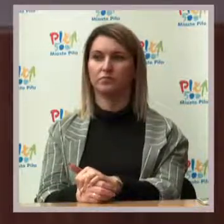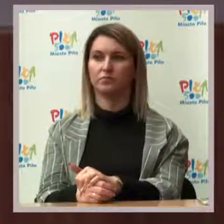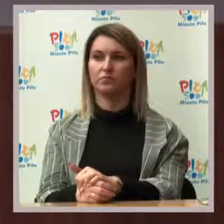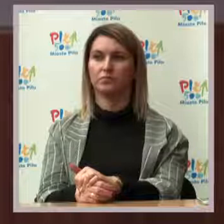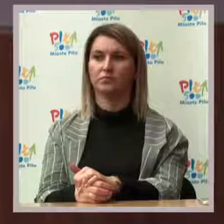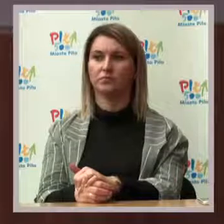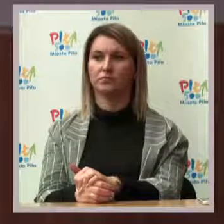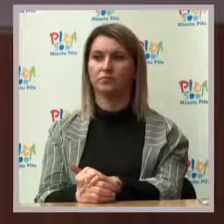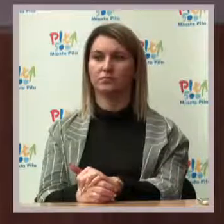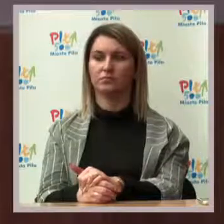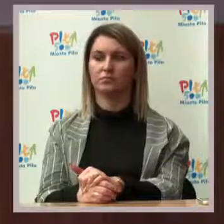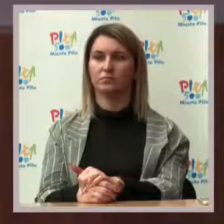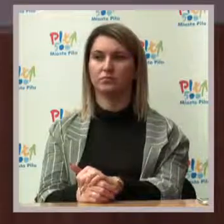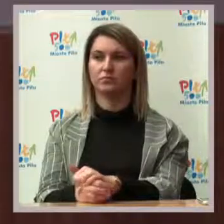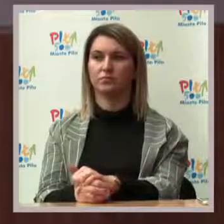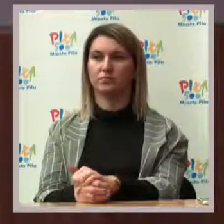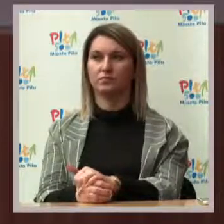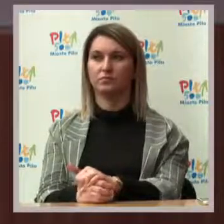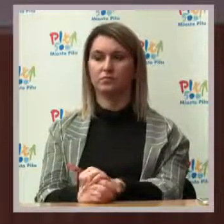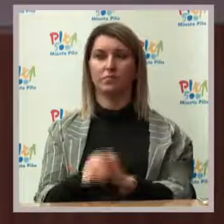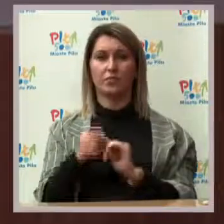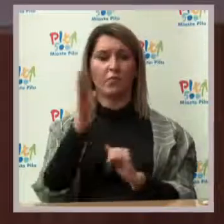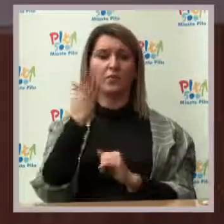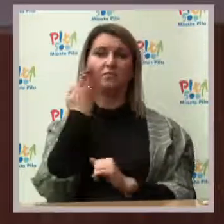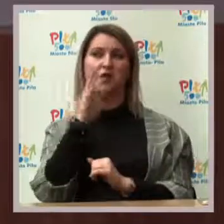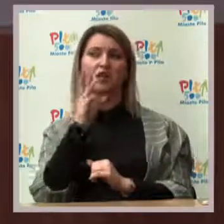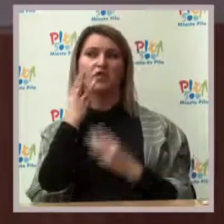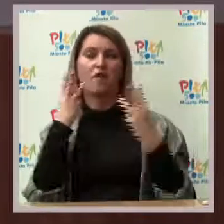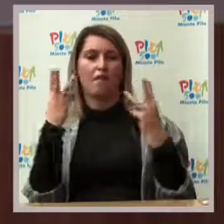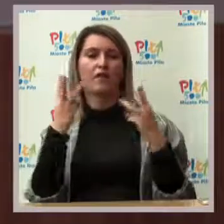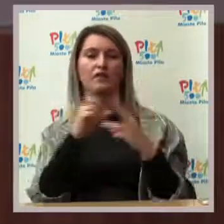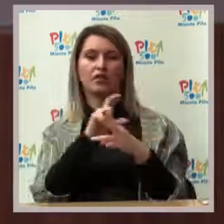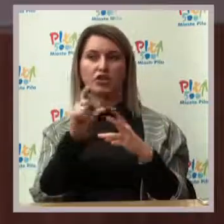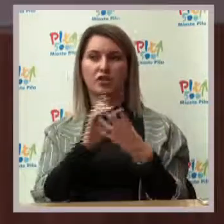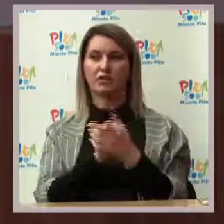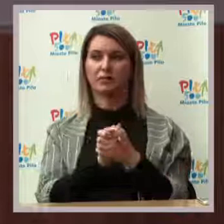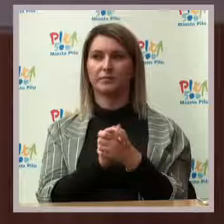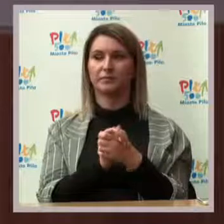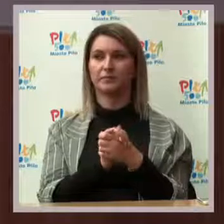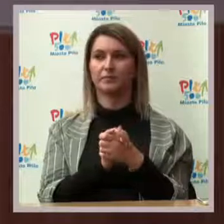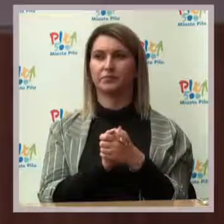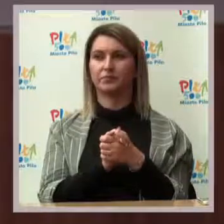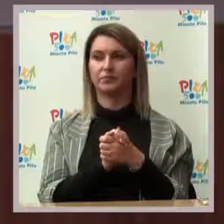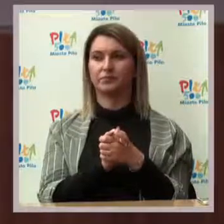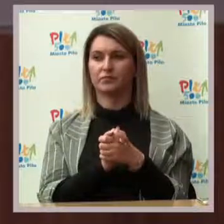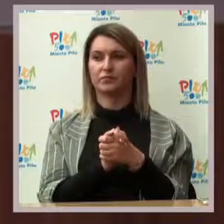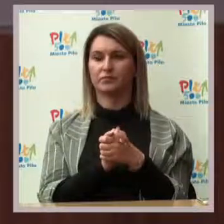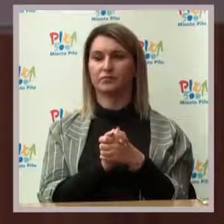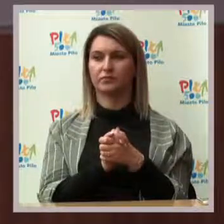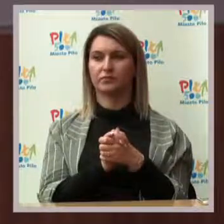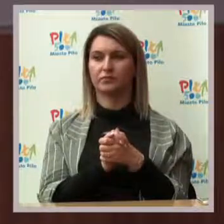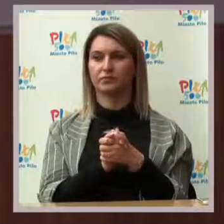To będzie taki moment zwrotny, bo od tej chwili będzie można też zacząć